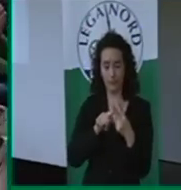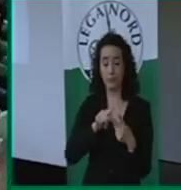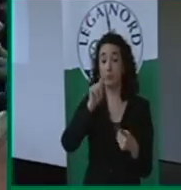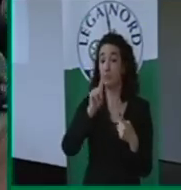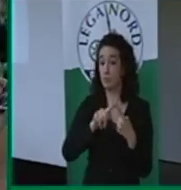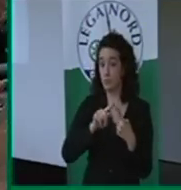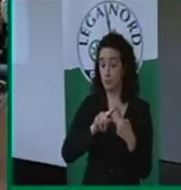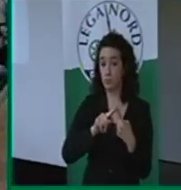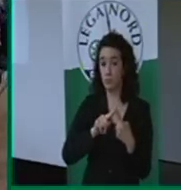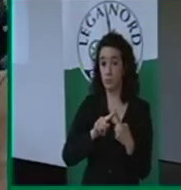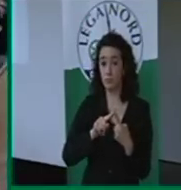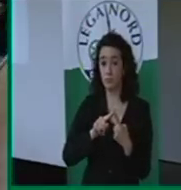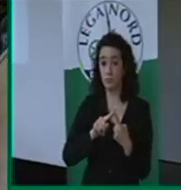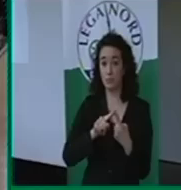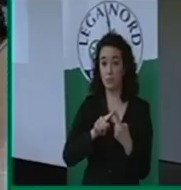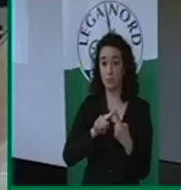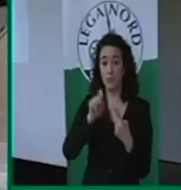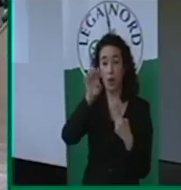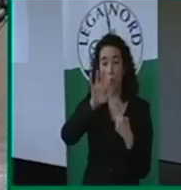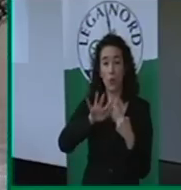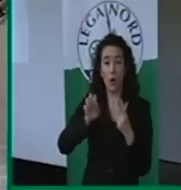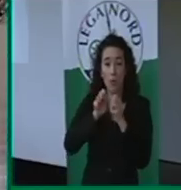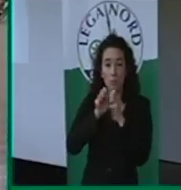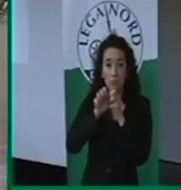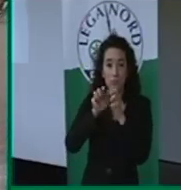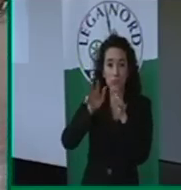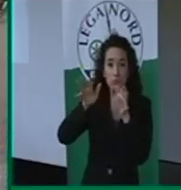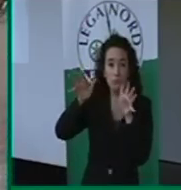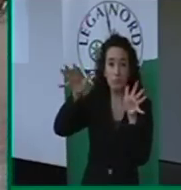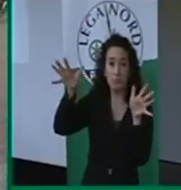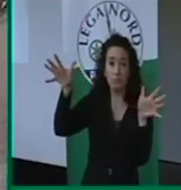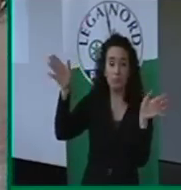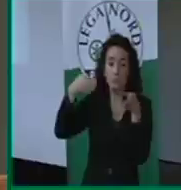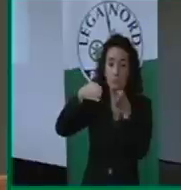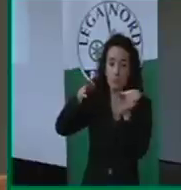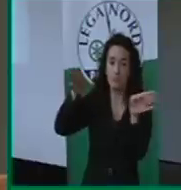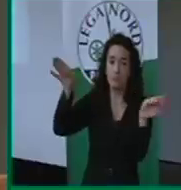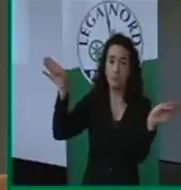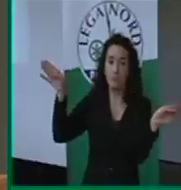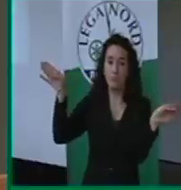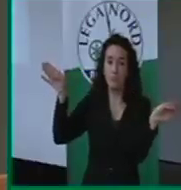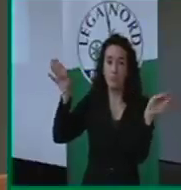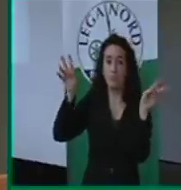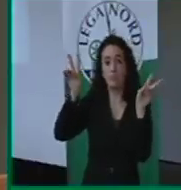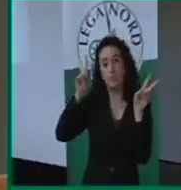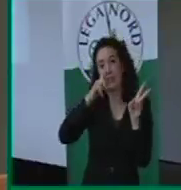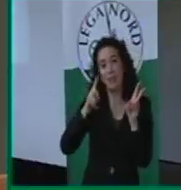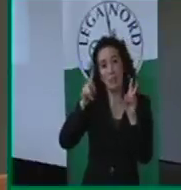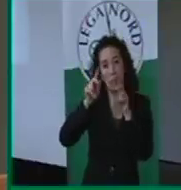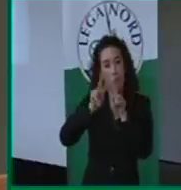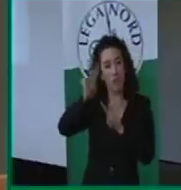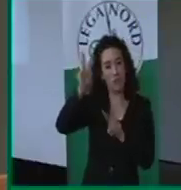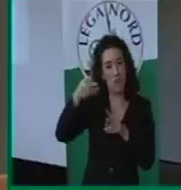effetto dell'allargamento del dell'Unione Europea ad altri ad altri paesi cosiddetti paesi emergenti i